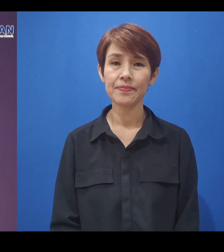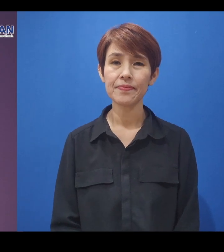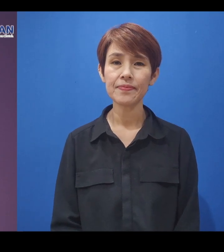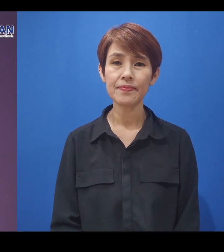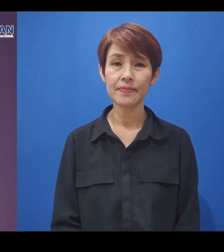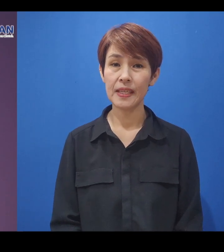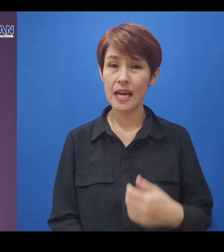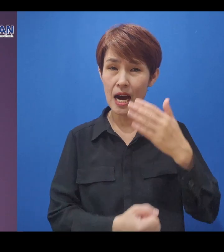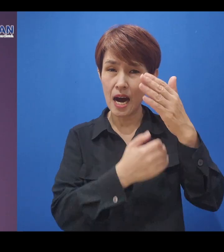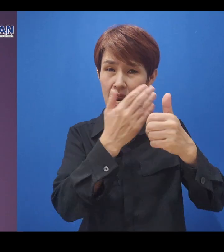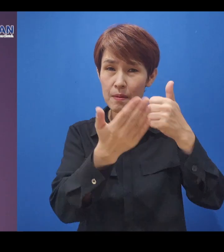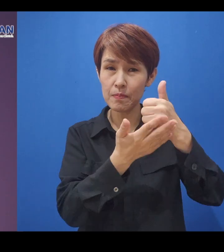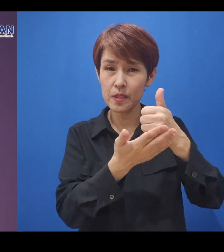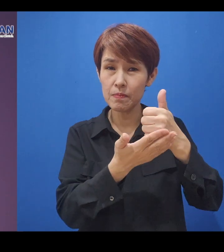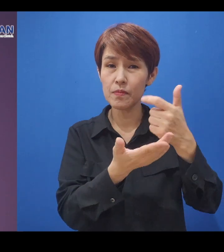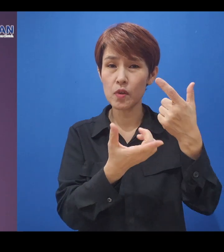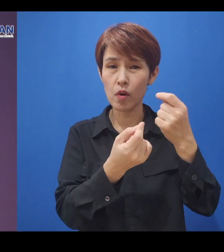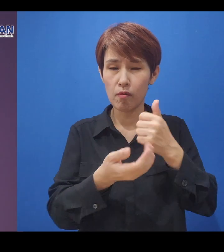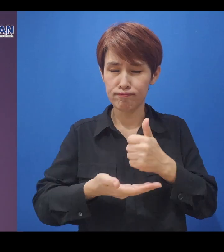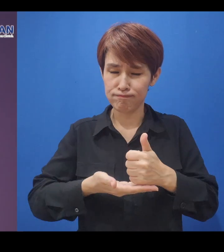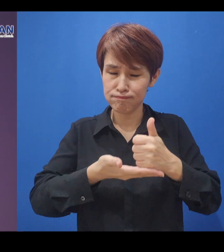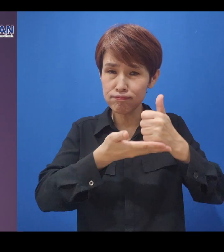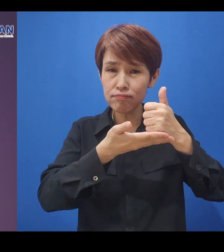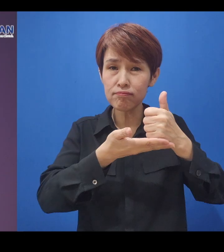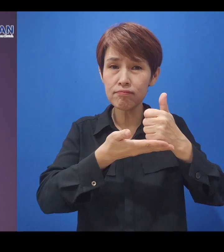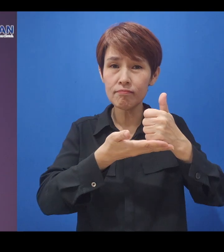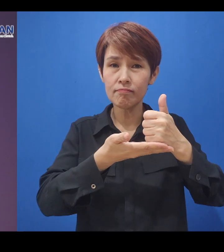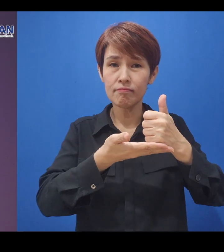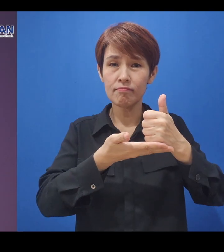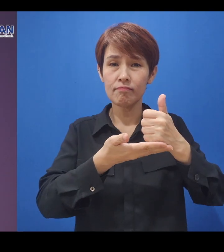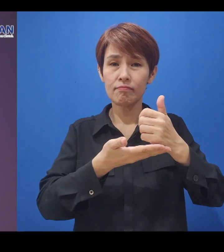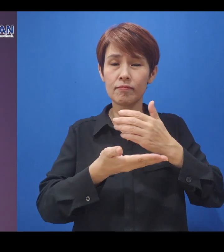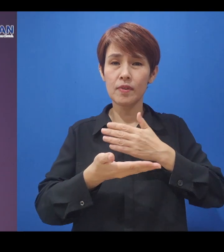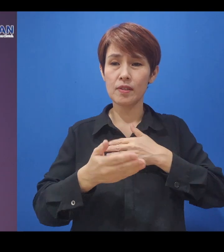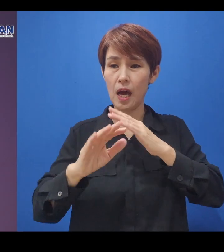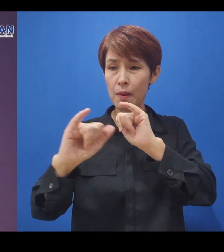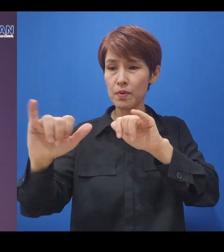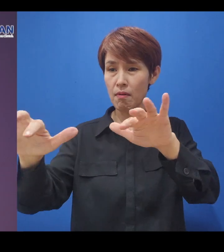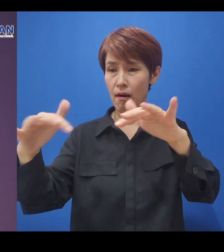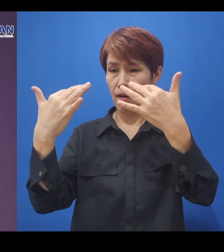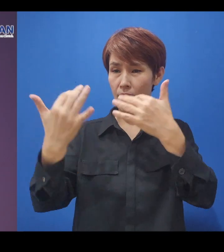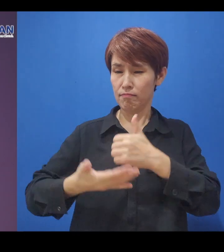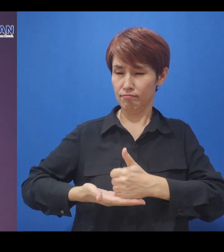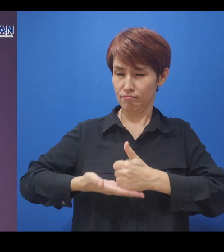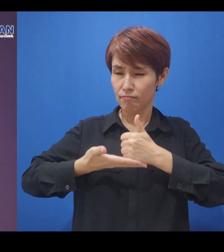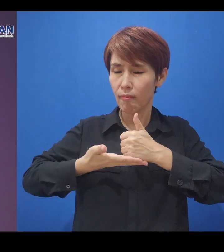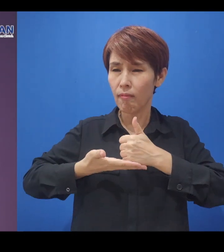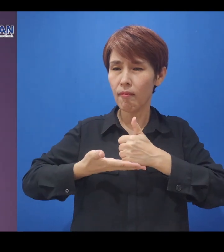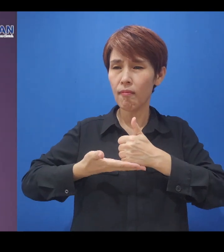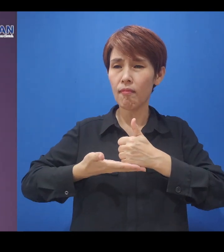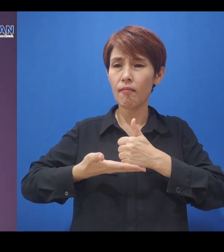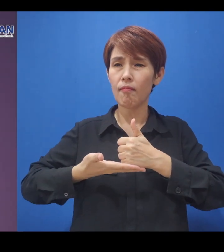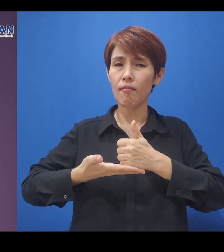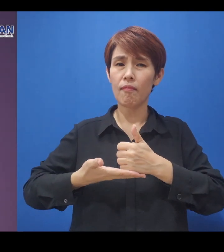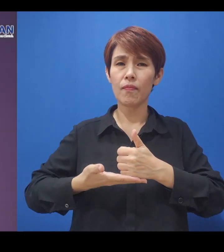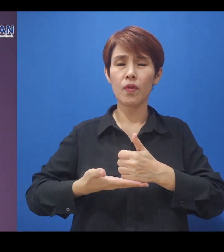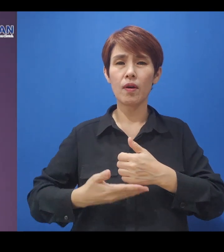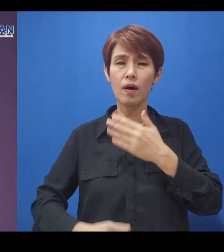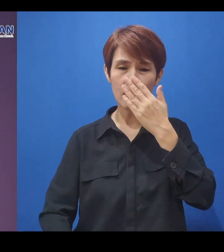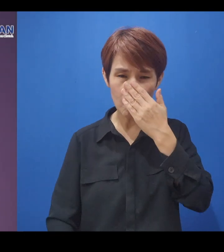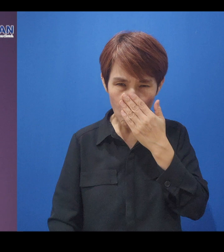그렇게 하나님처럼 높여졌는데, 그냥 하나님으로 높여져 버렸는데 어떻게 자신을 높이지 않을 수